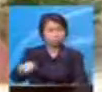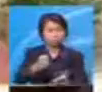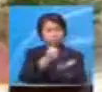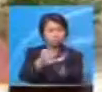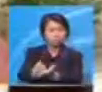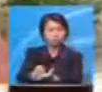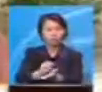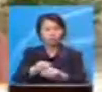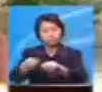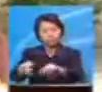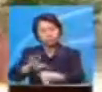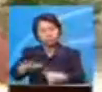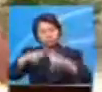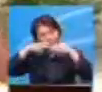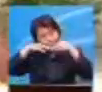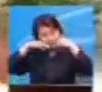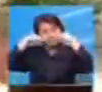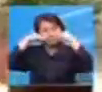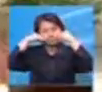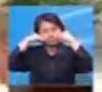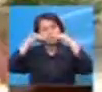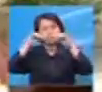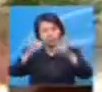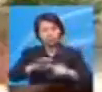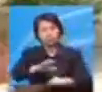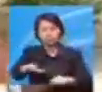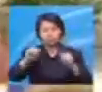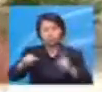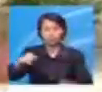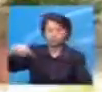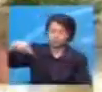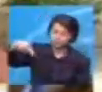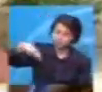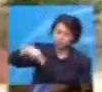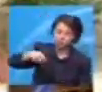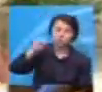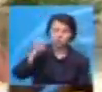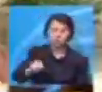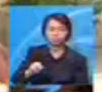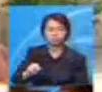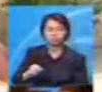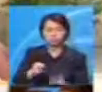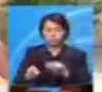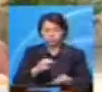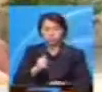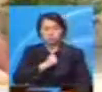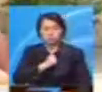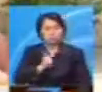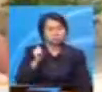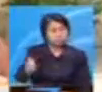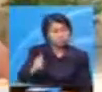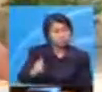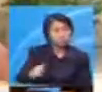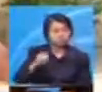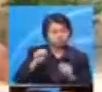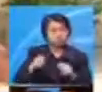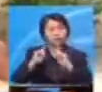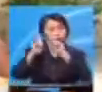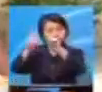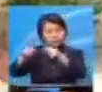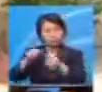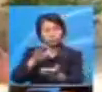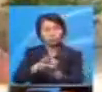Put them SM Biar mereka dapat berjalan dan juga dapat mengurus diri mereka sendiri dapat pergi